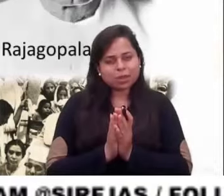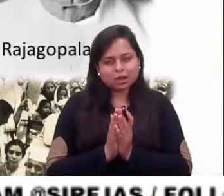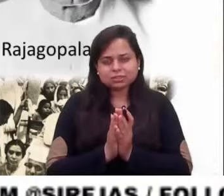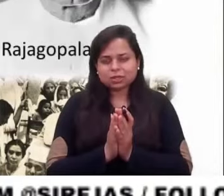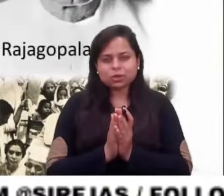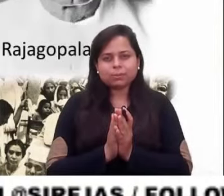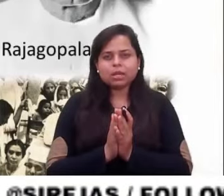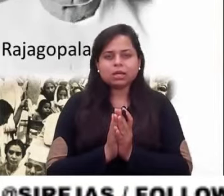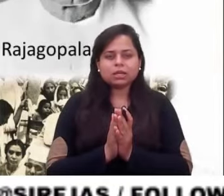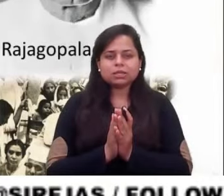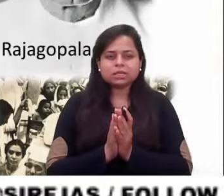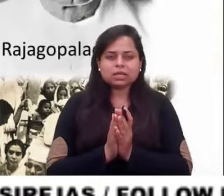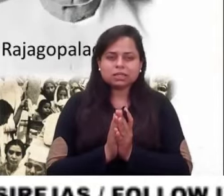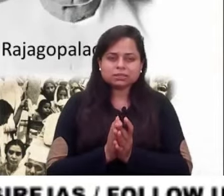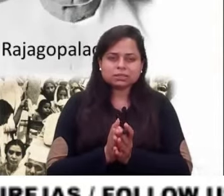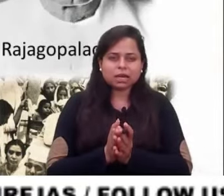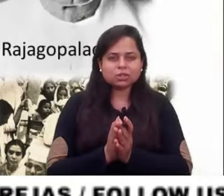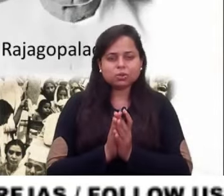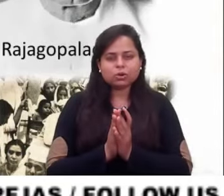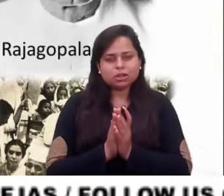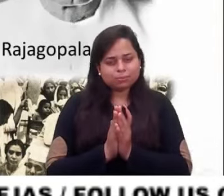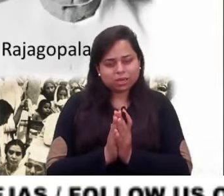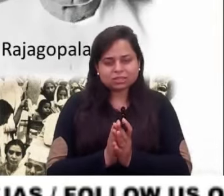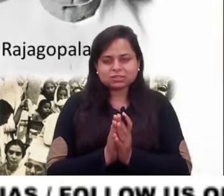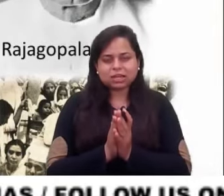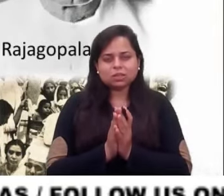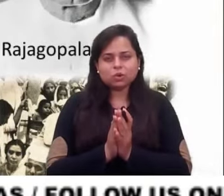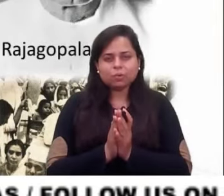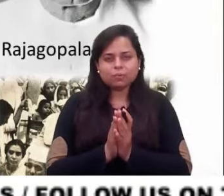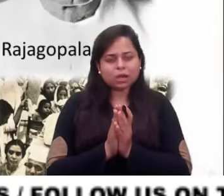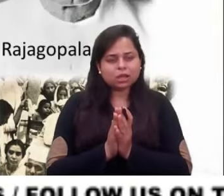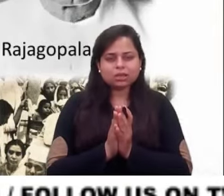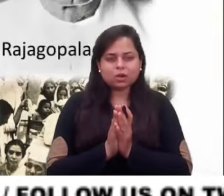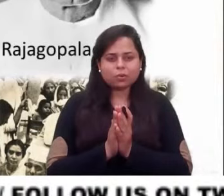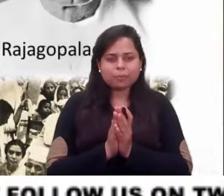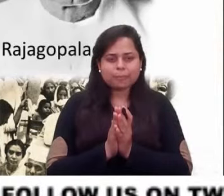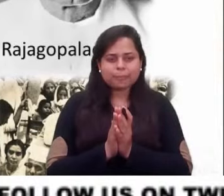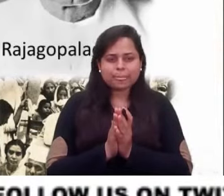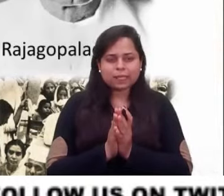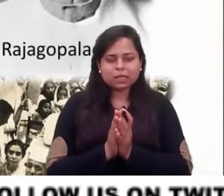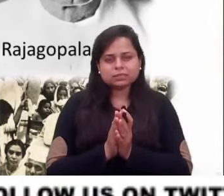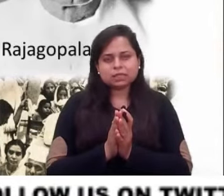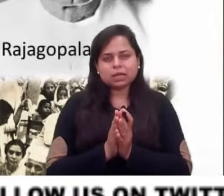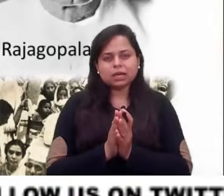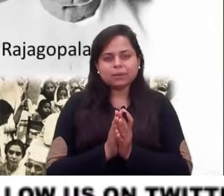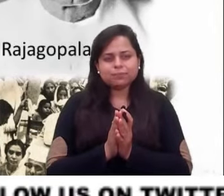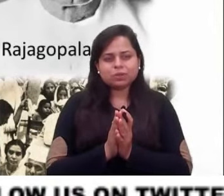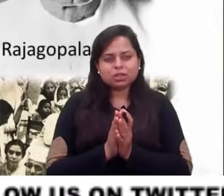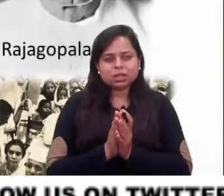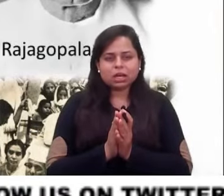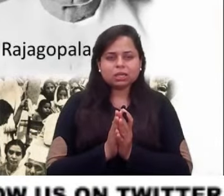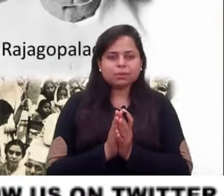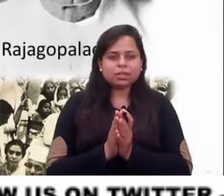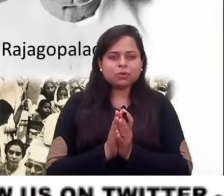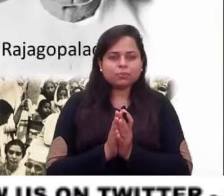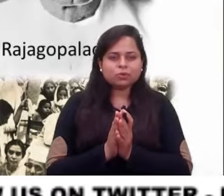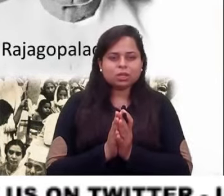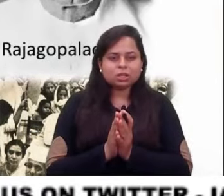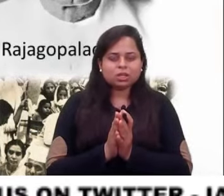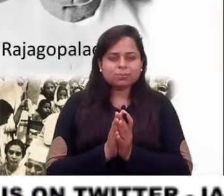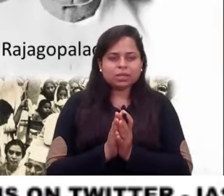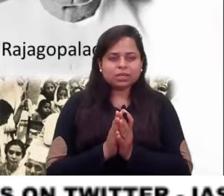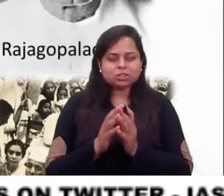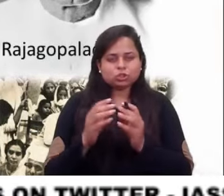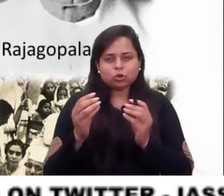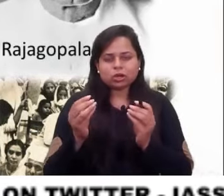है प्यार से लोग हमें अलग करना चाहते हैं साथ दो प्लीज साथ दो अलग ना हो सरकार ने कहा कि देखो